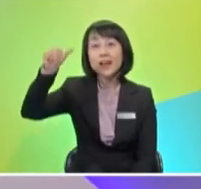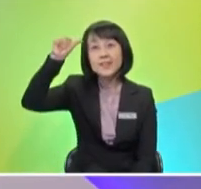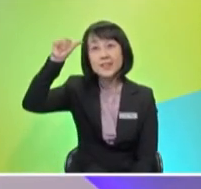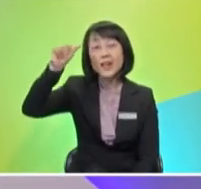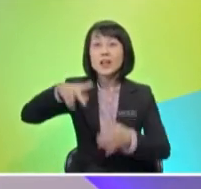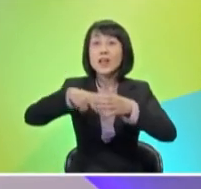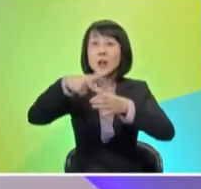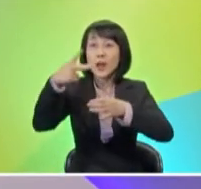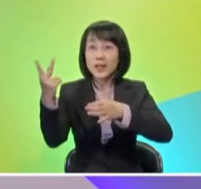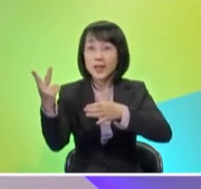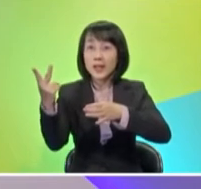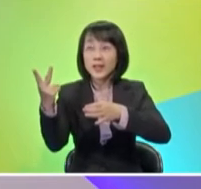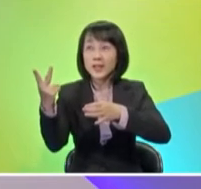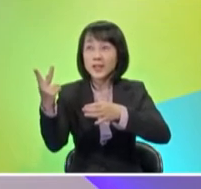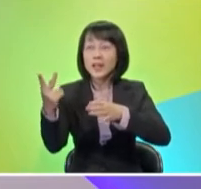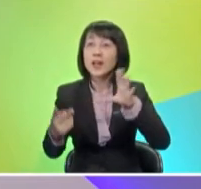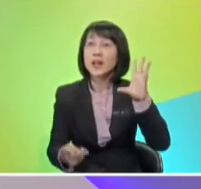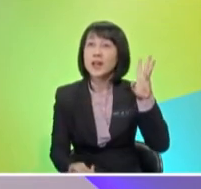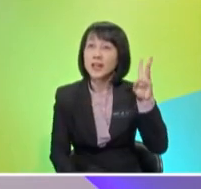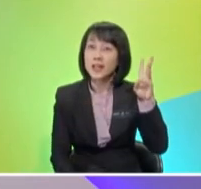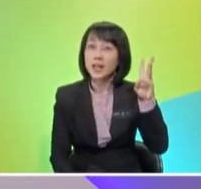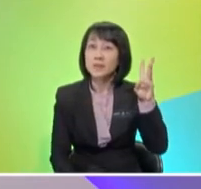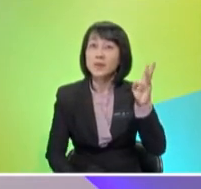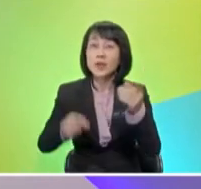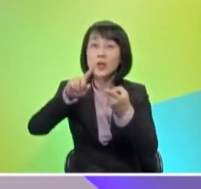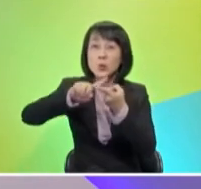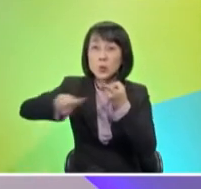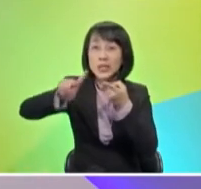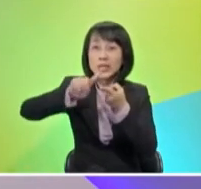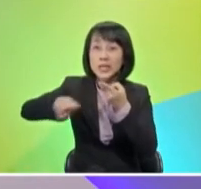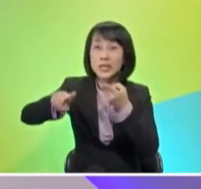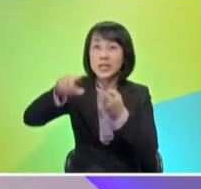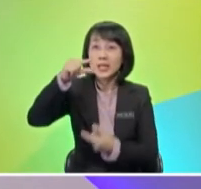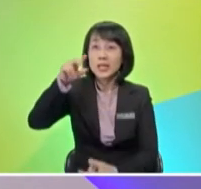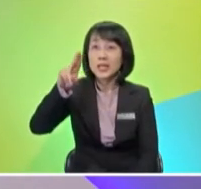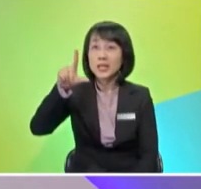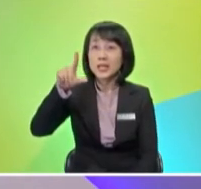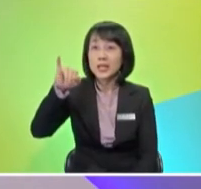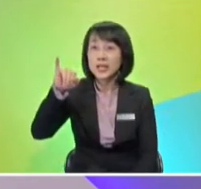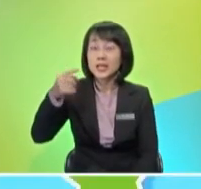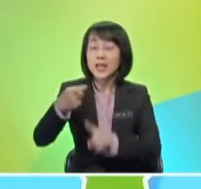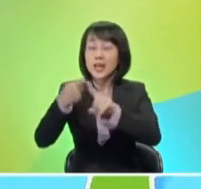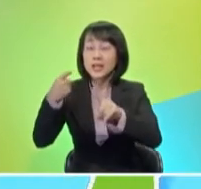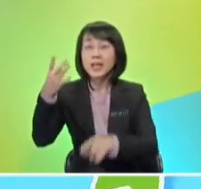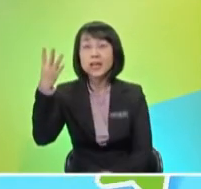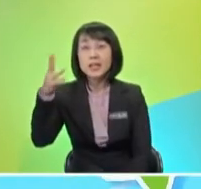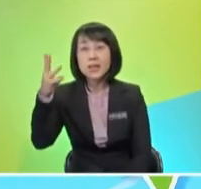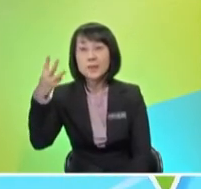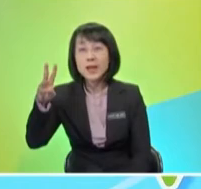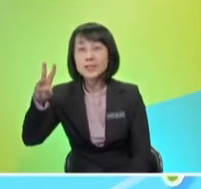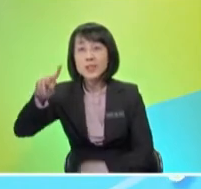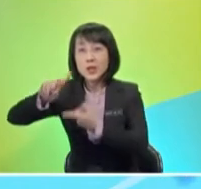keluarkan 6 biji bully dari 16 biji guli yang ada keluarkan